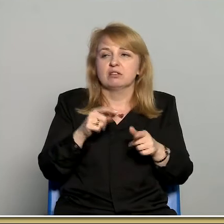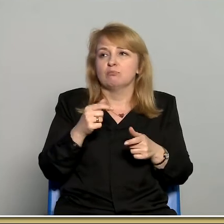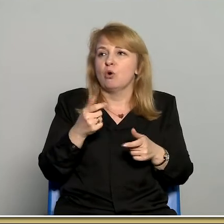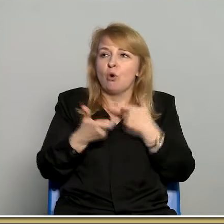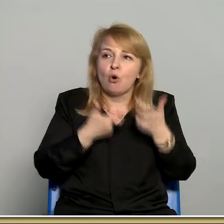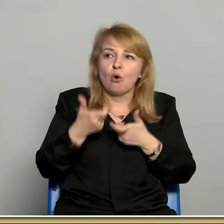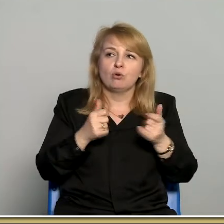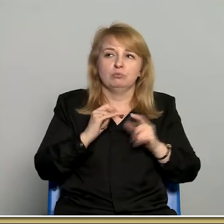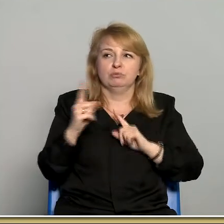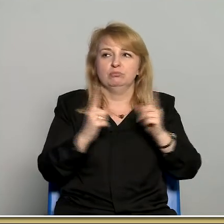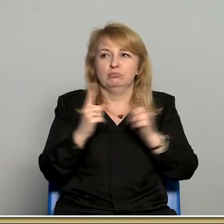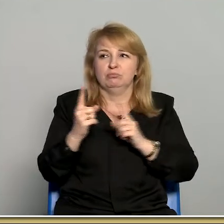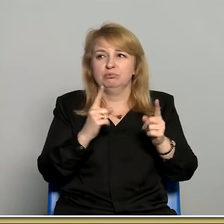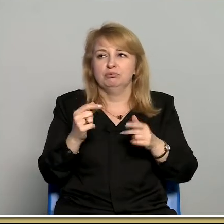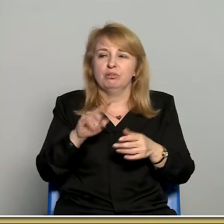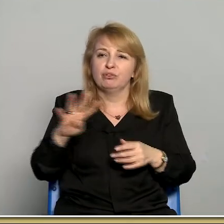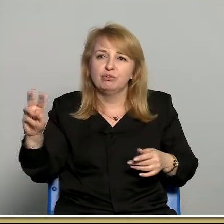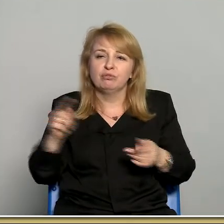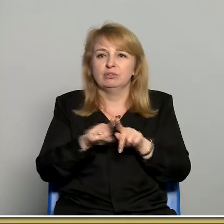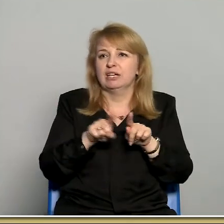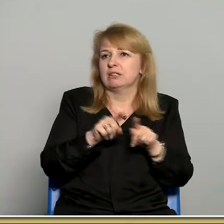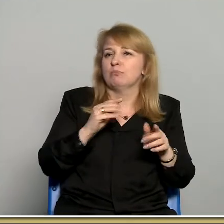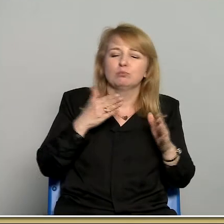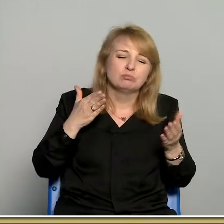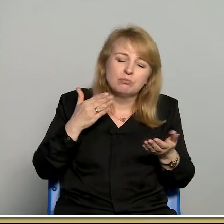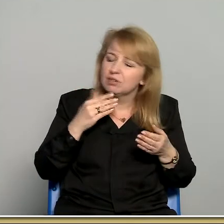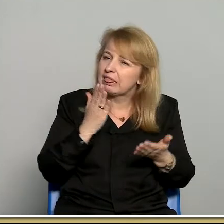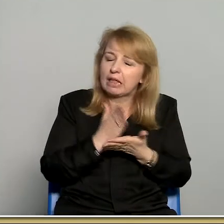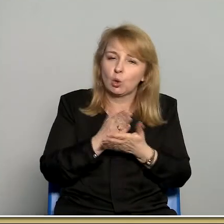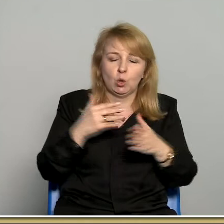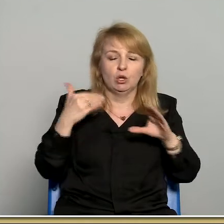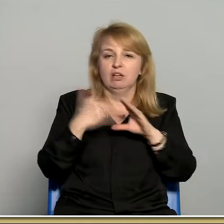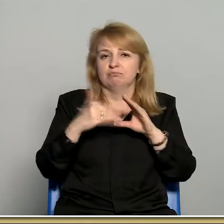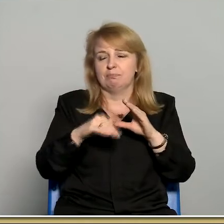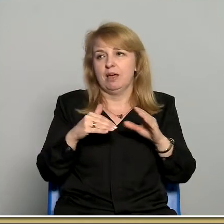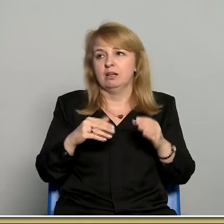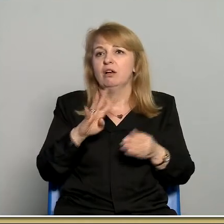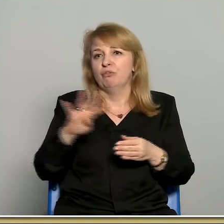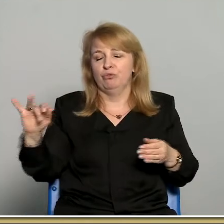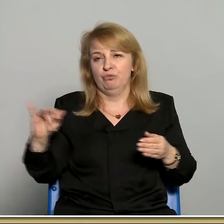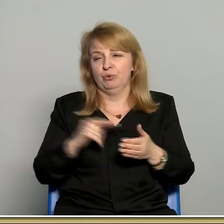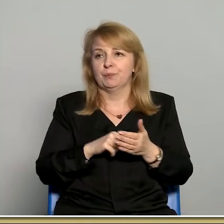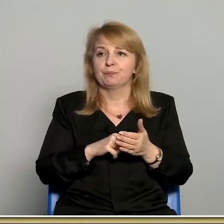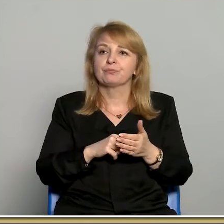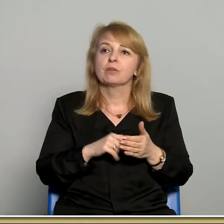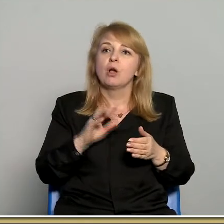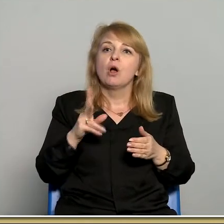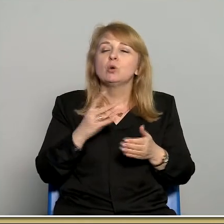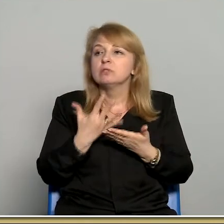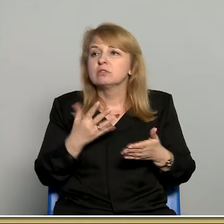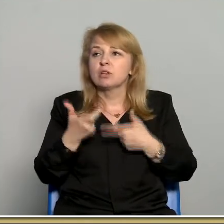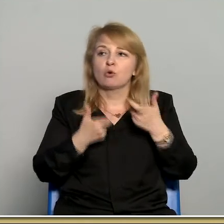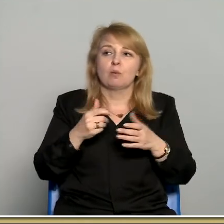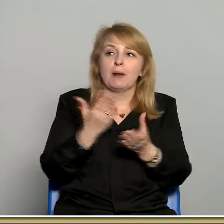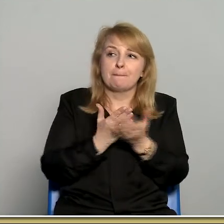Komunikacja też jest zakładana tylko i wyłącznie przez system elektroniczny. Oczywiście, jeżeli Państwo będziecie mieli chęć i ochotę złożyć w formie papierowej,